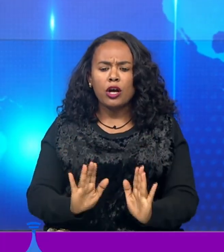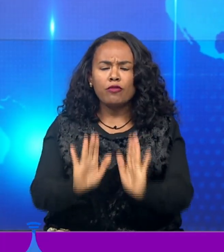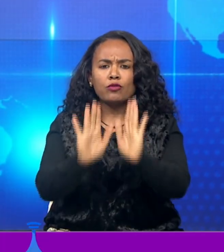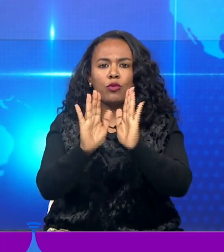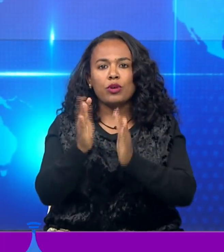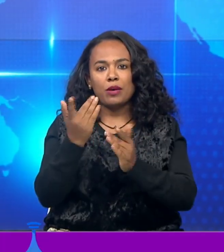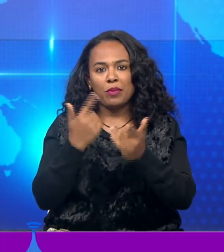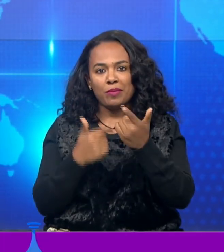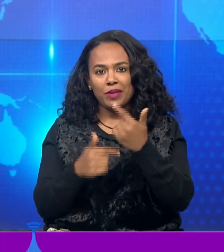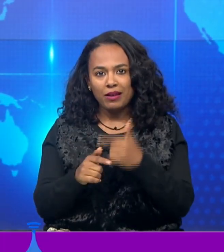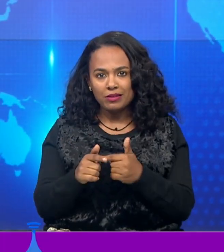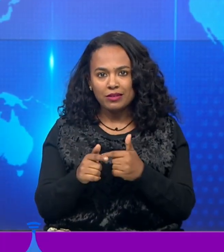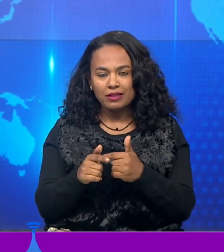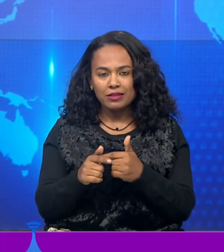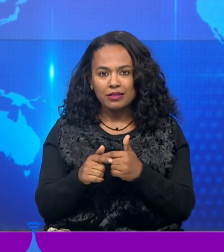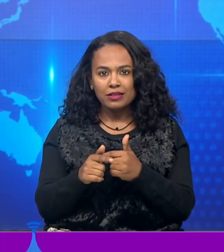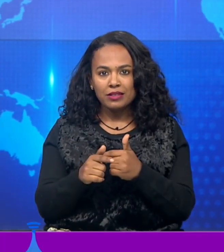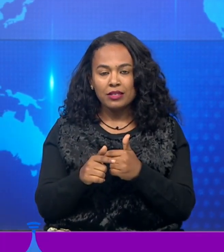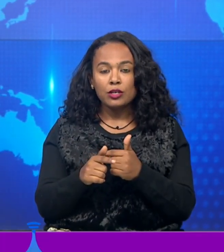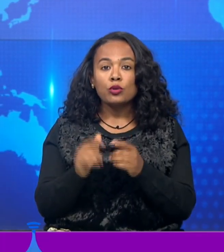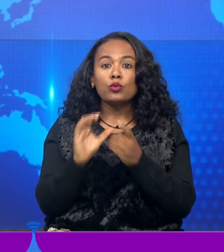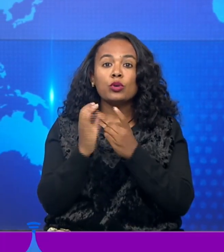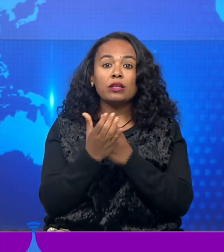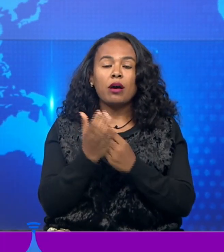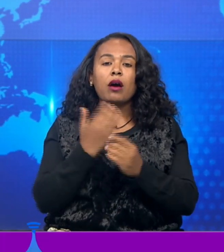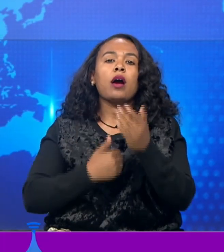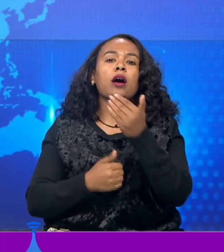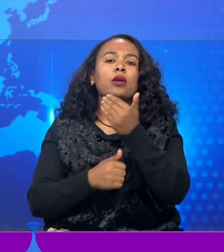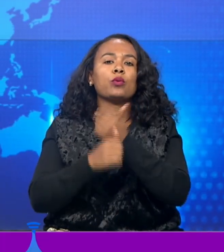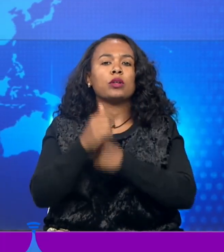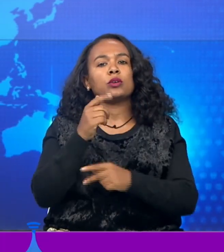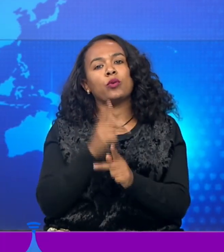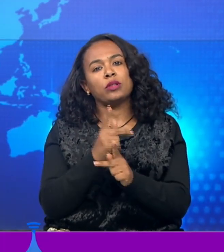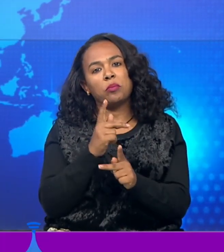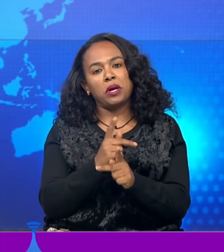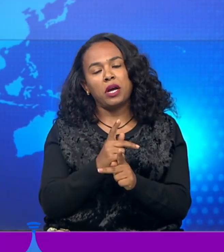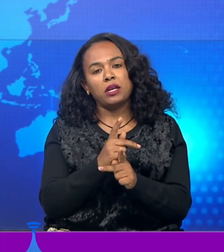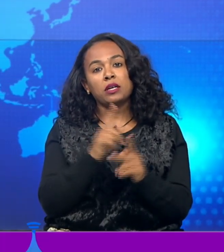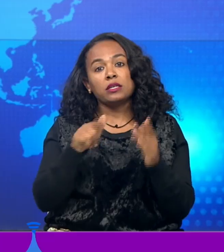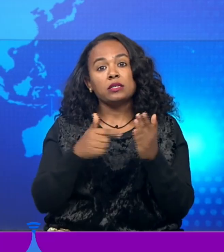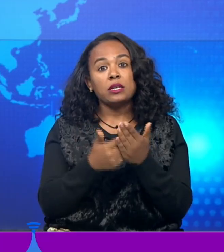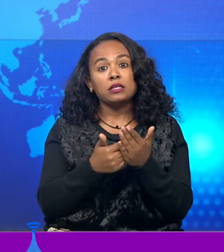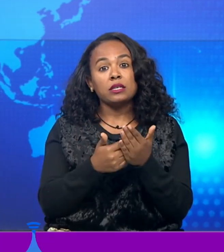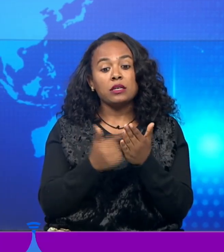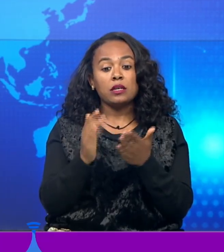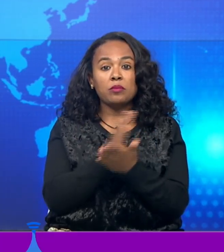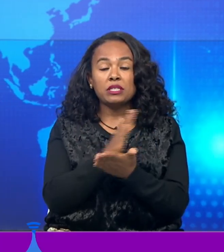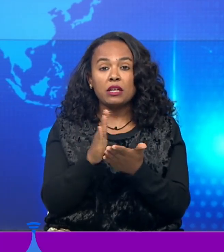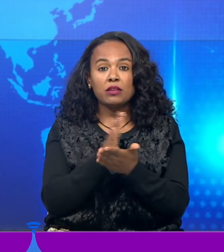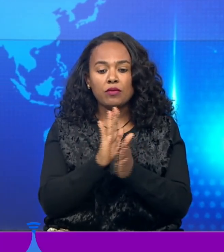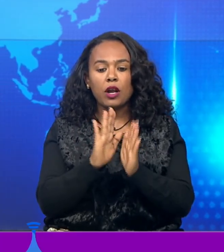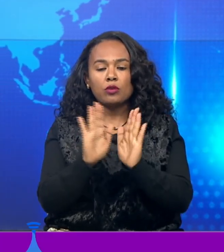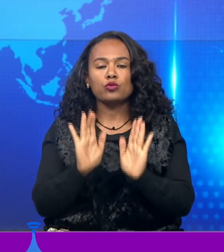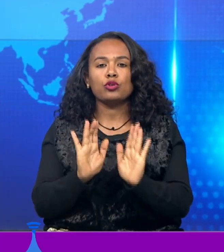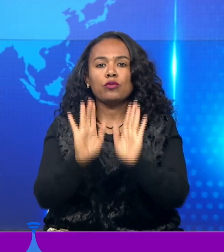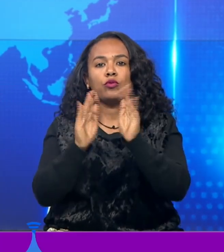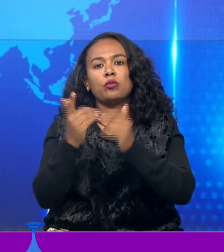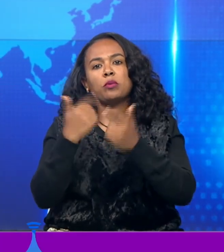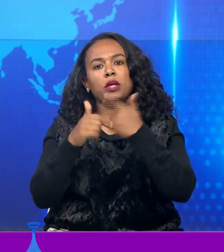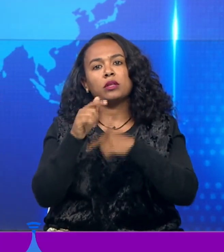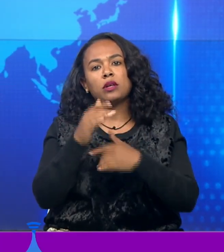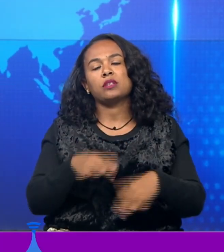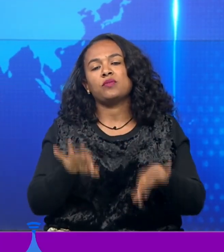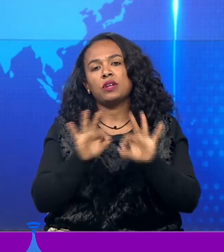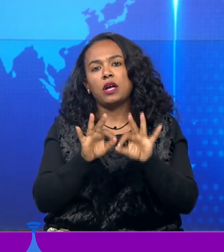የመምጣት ሁኔታ ከአካል ጉዳተኛው ይጠበቃል። ስለዚህ ለመሳተፍ ራሱን ገፍቶ መምጣት፣ በቃ ገፍተን መምጣት